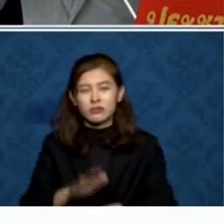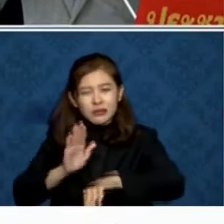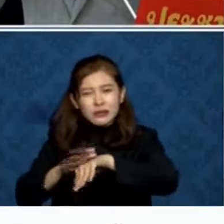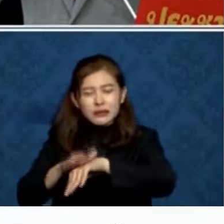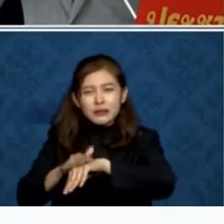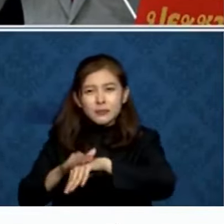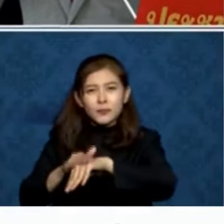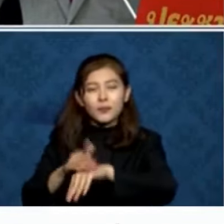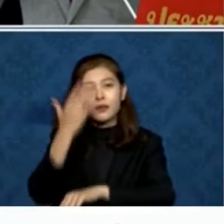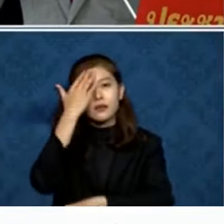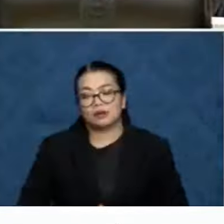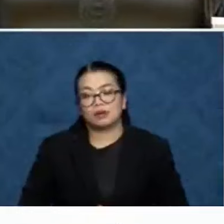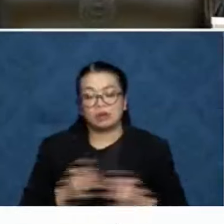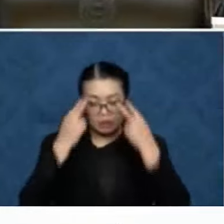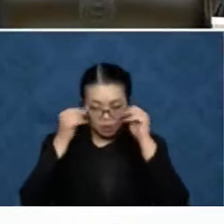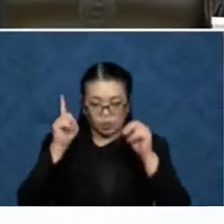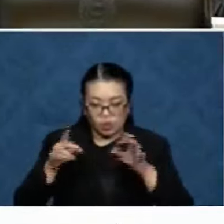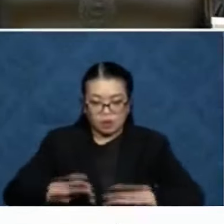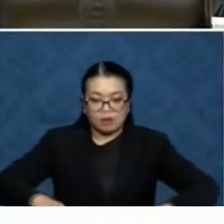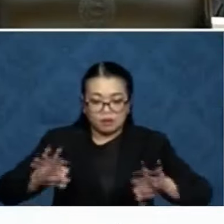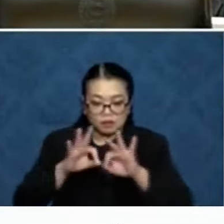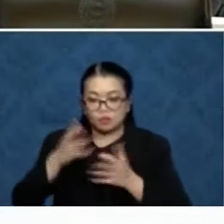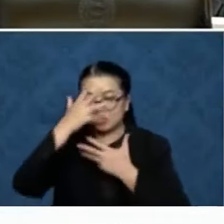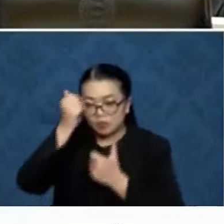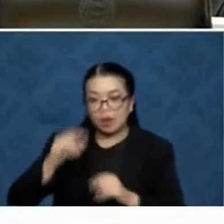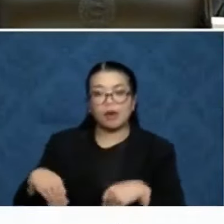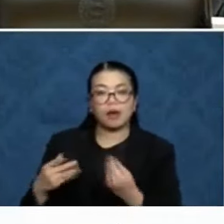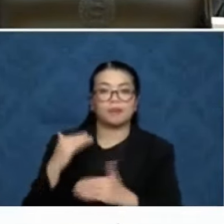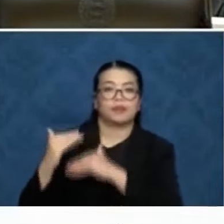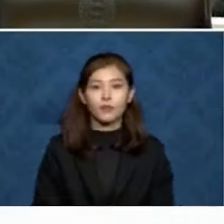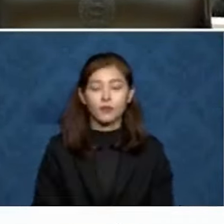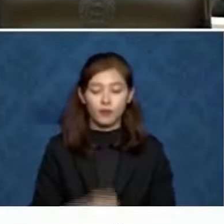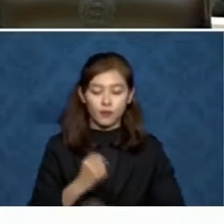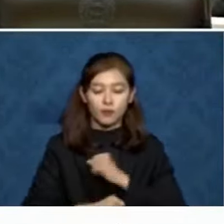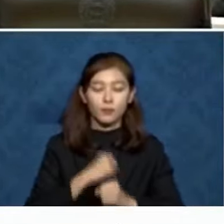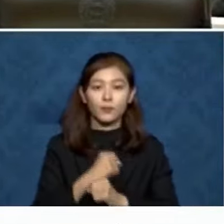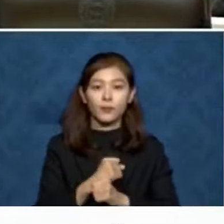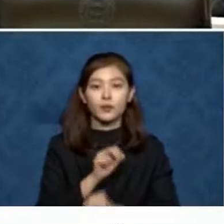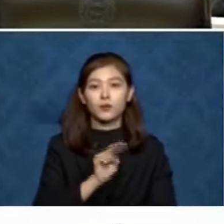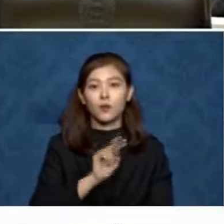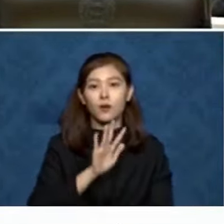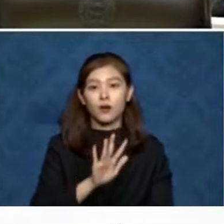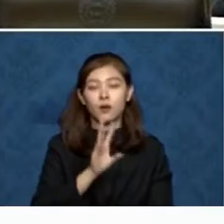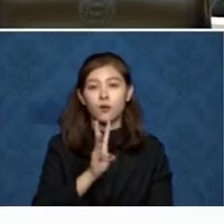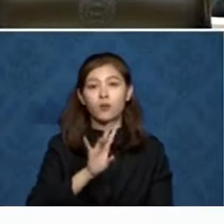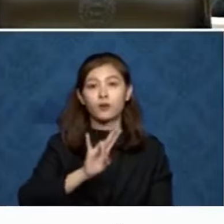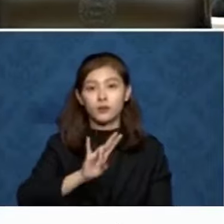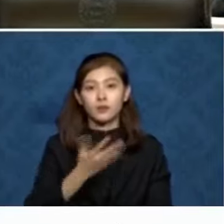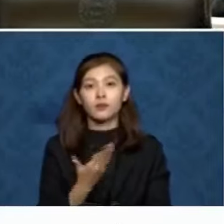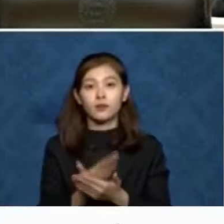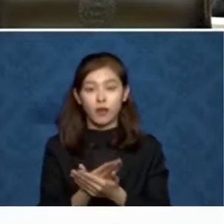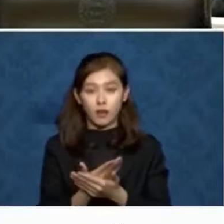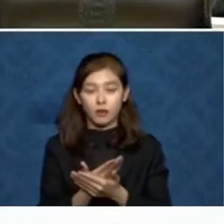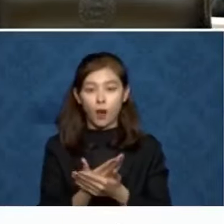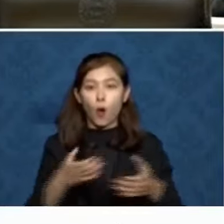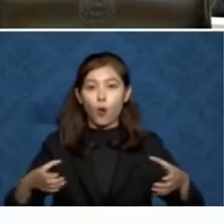ท่านเคยวิจารณ์รัฐบาลชุดก่อนว่าเป็นนักกู้มาครั้งนี้ก็เป็นนักกู้แต่เป็นนักกู้ถุงเท้าสีชมพูที่กู้